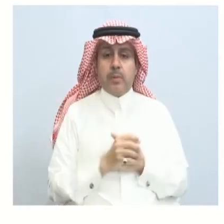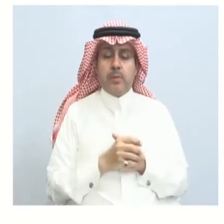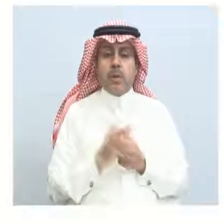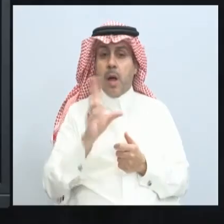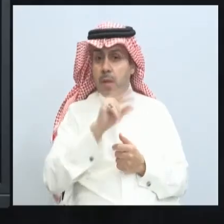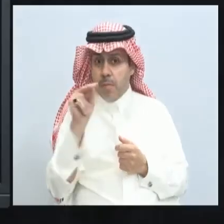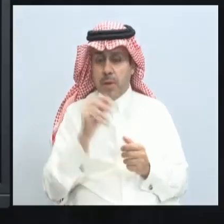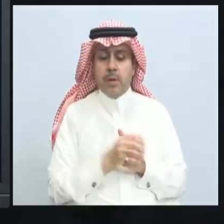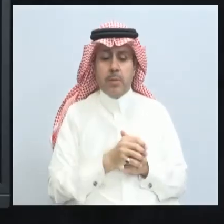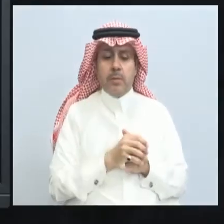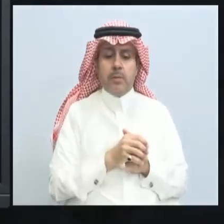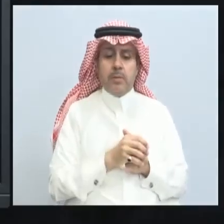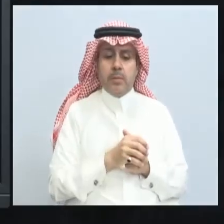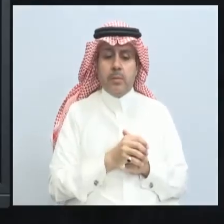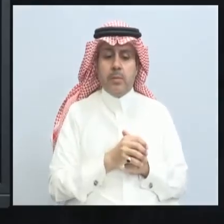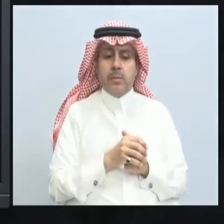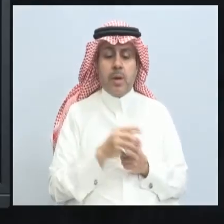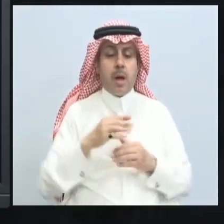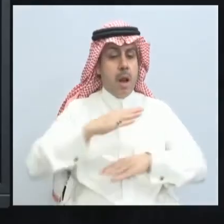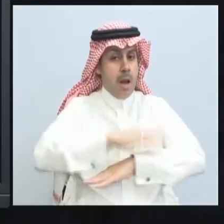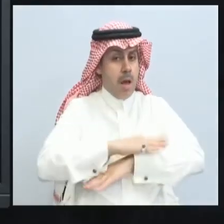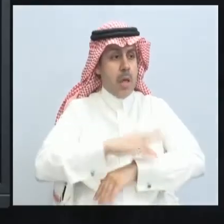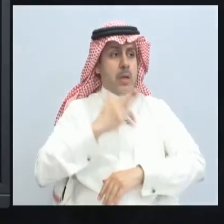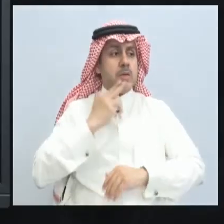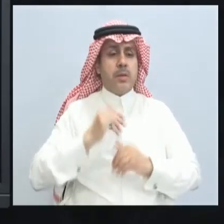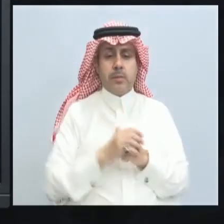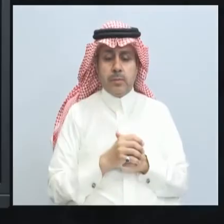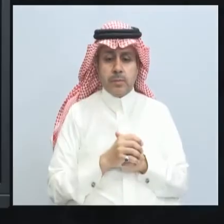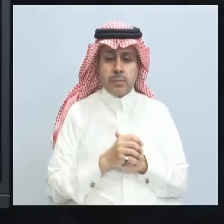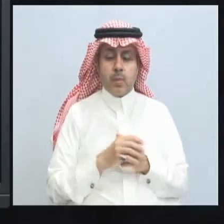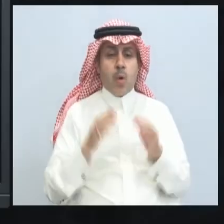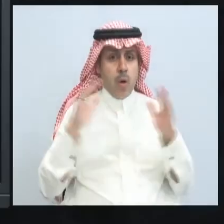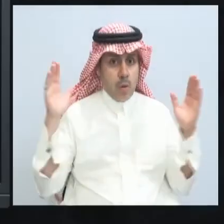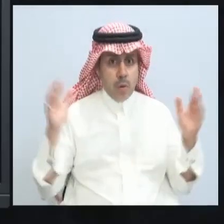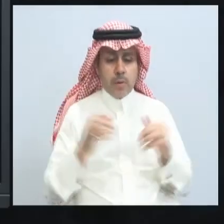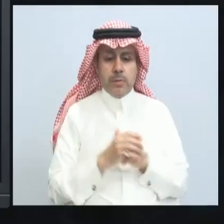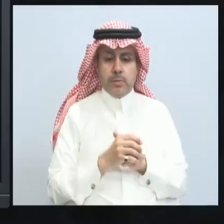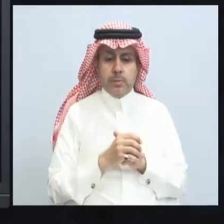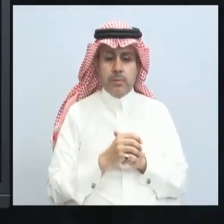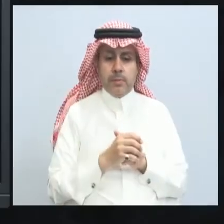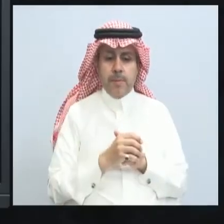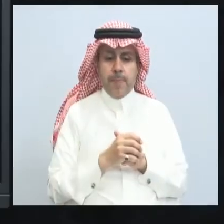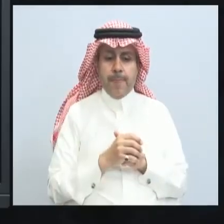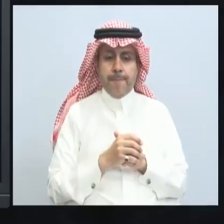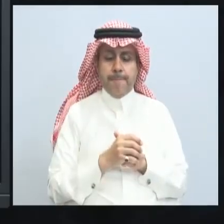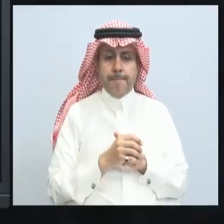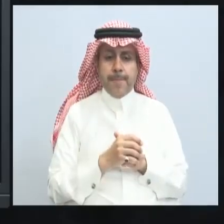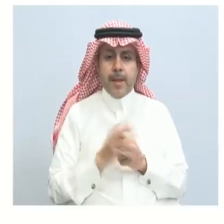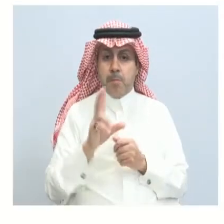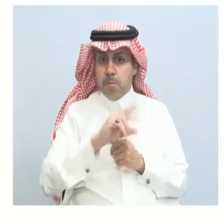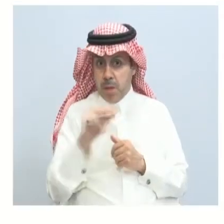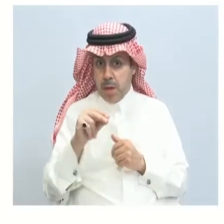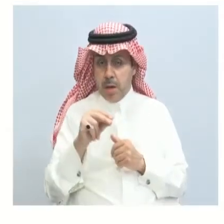امثله على على الاخلاق الحسنه والاخلاق الحسنه كثيره جدا ايضا نقول من